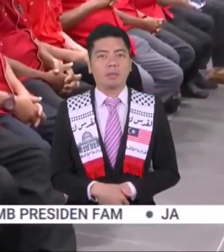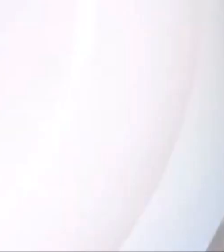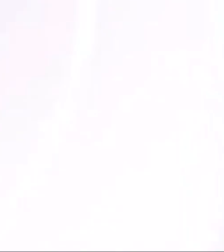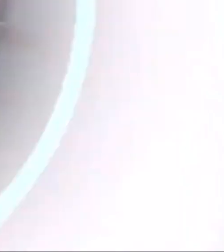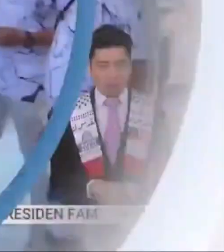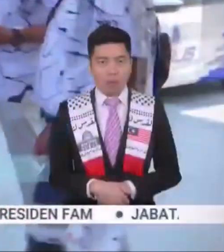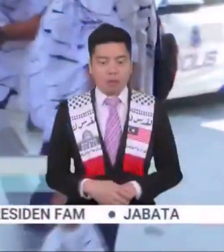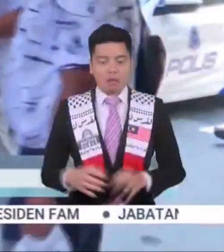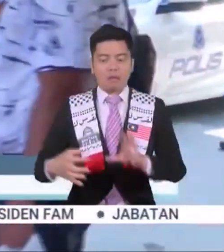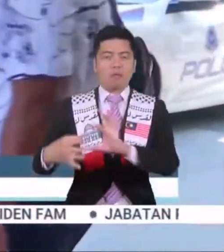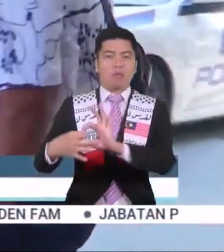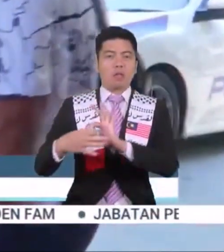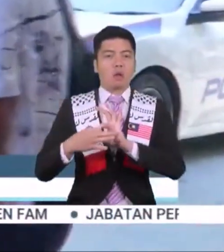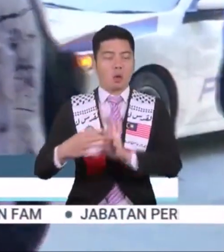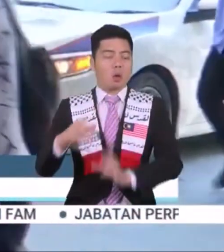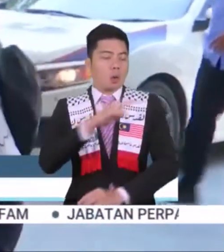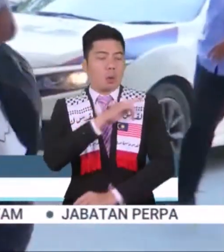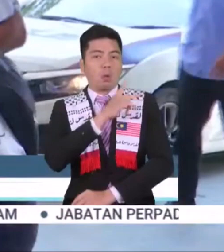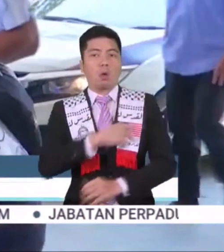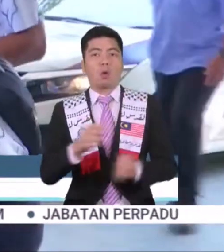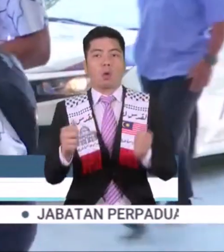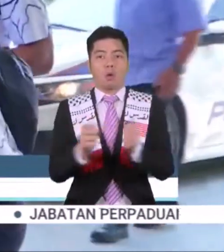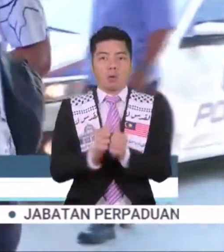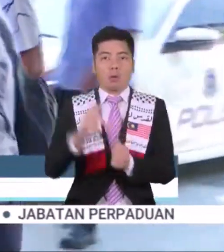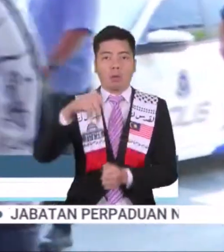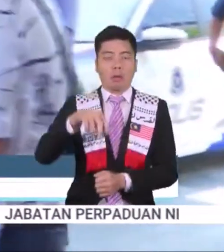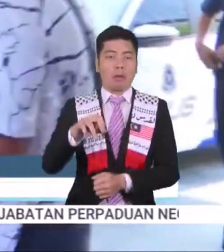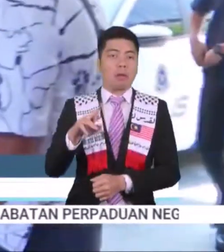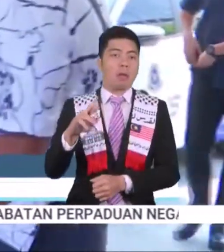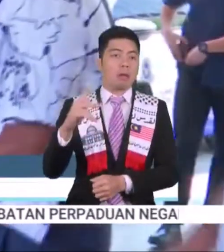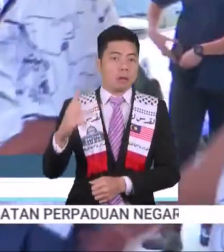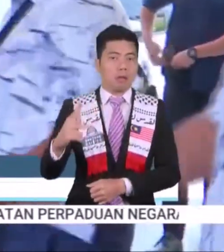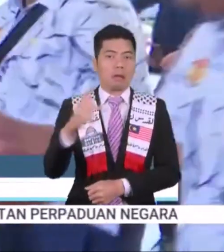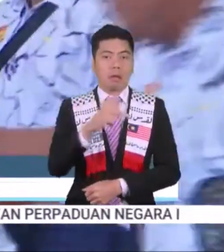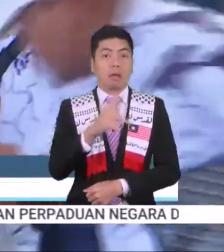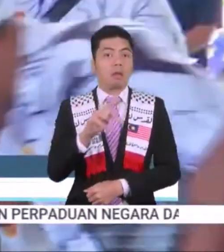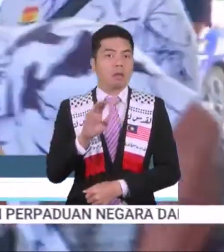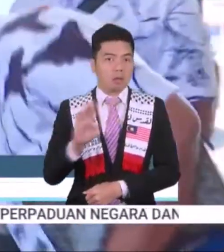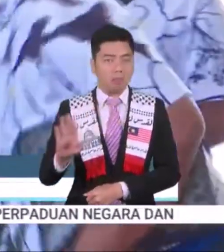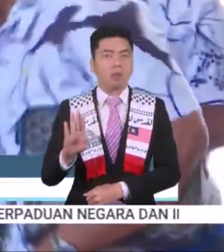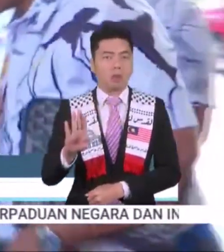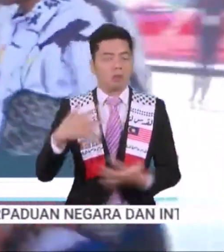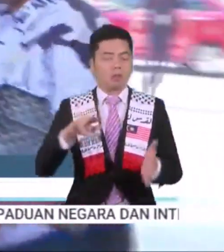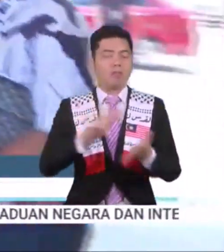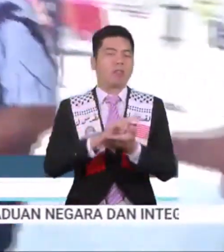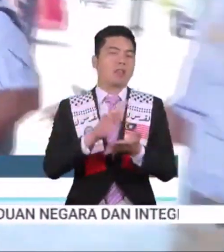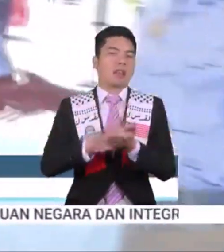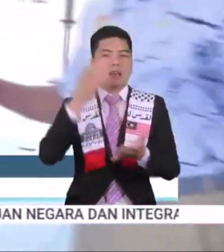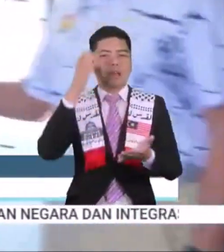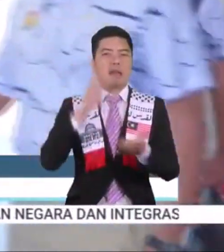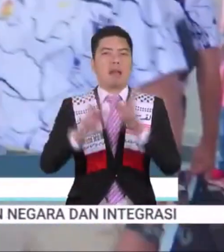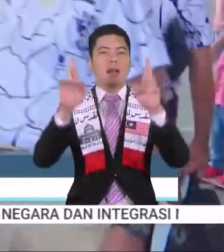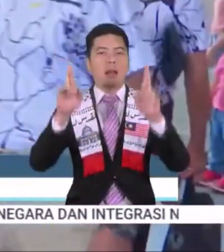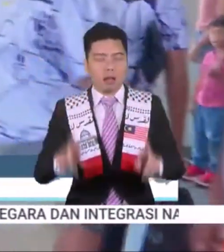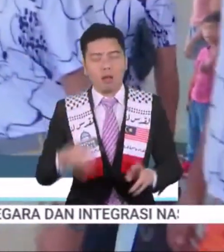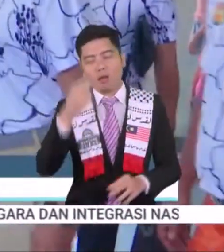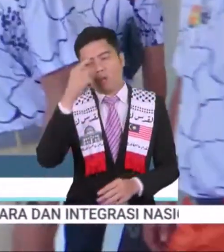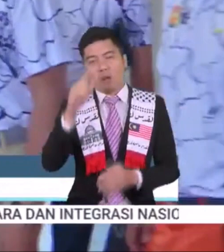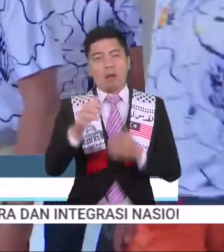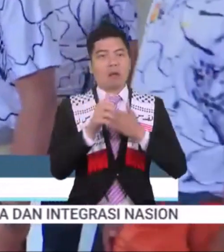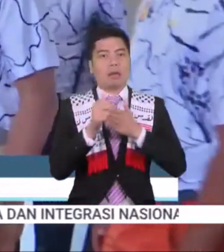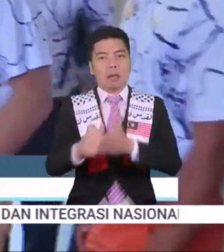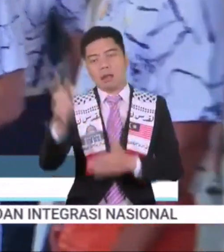Dalam pada itu, kerjasama kukuh parti komponen dalam PRK Kuala Kubu Baharu mengesahkan kepercayaan rakyat